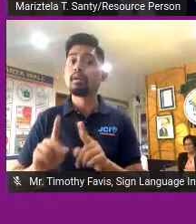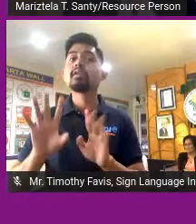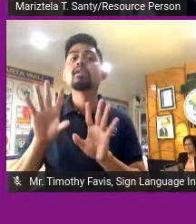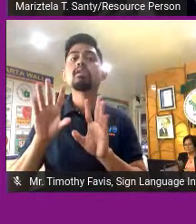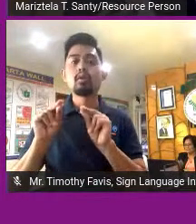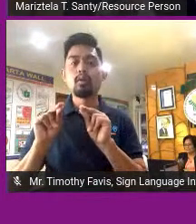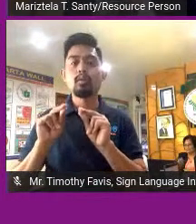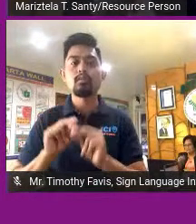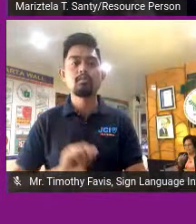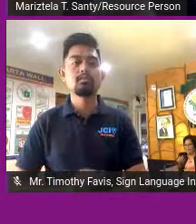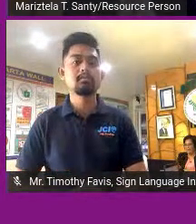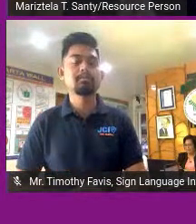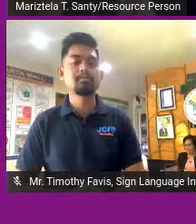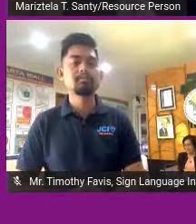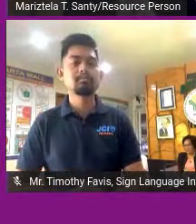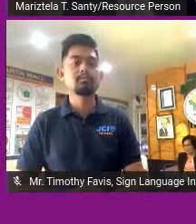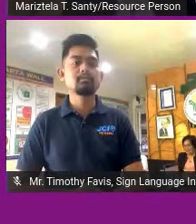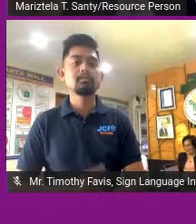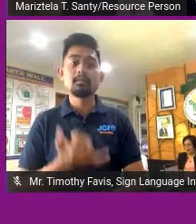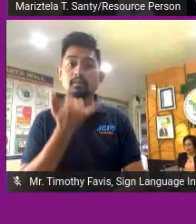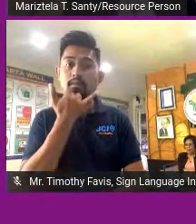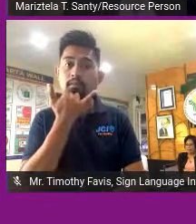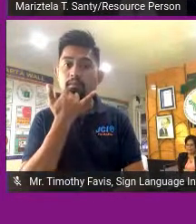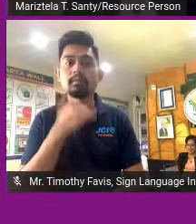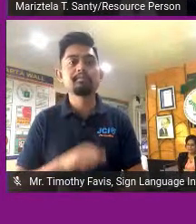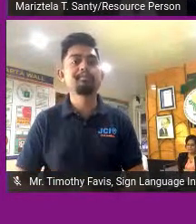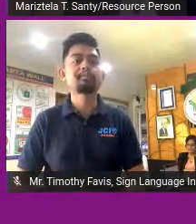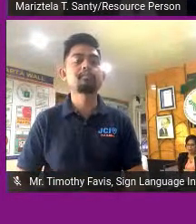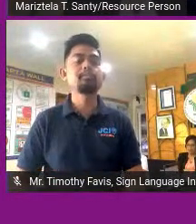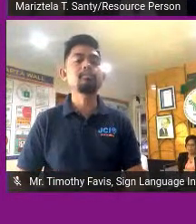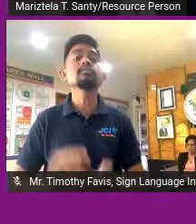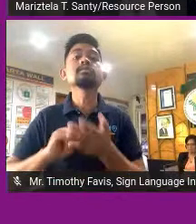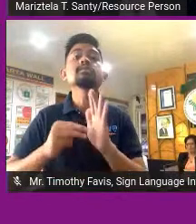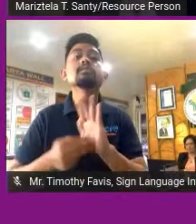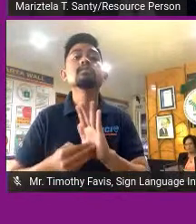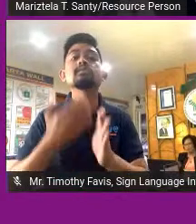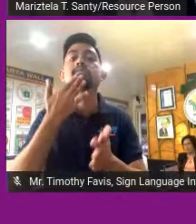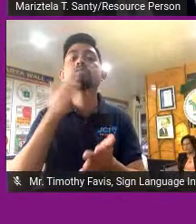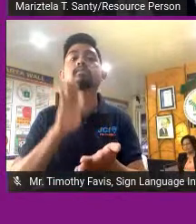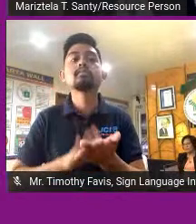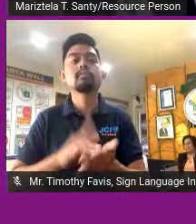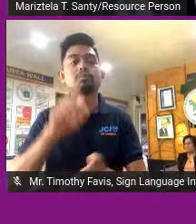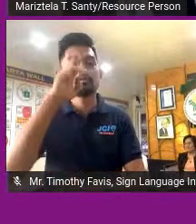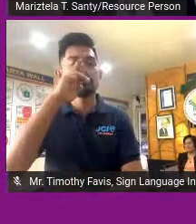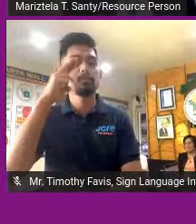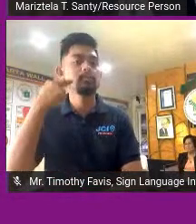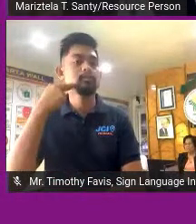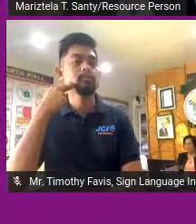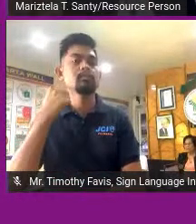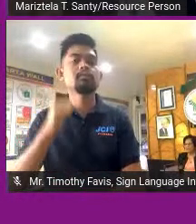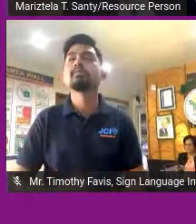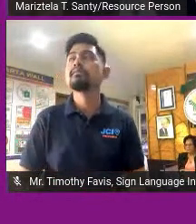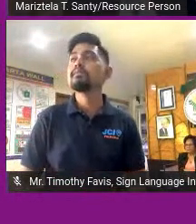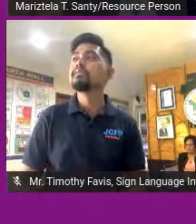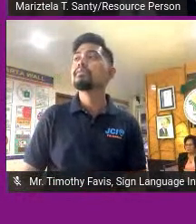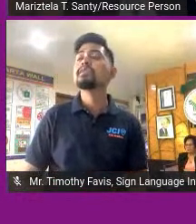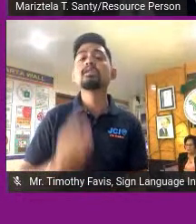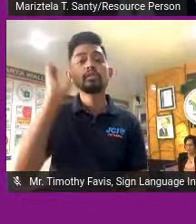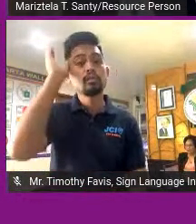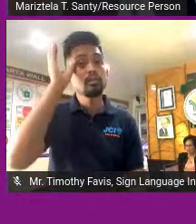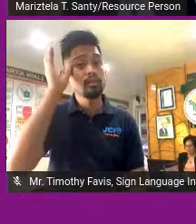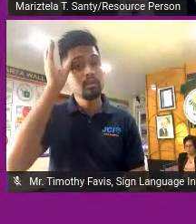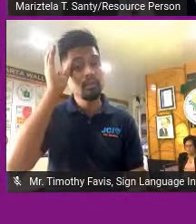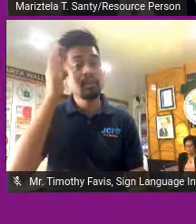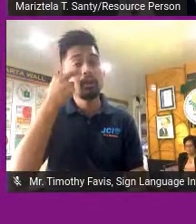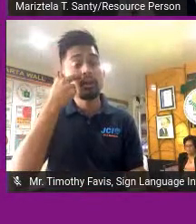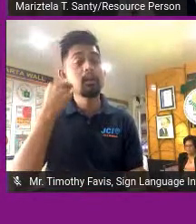happens and your partner does not want because of some reasons, that is considered